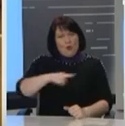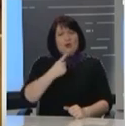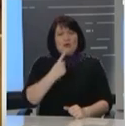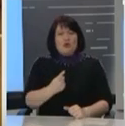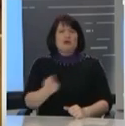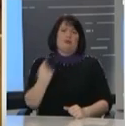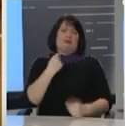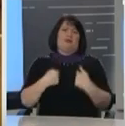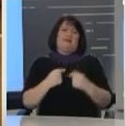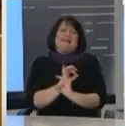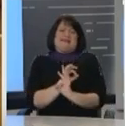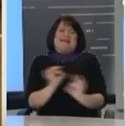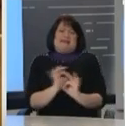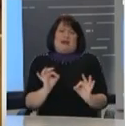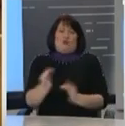τη μάχη θα τη χάσουμε.